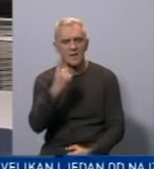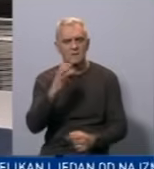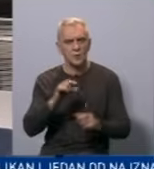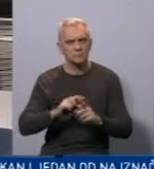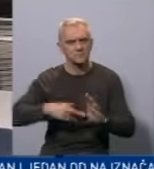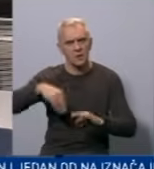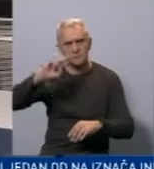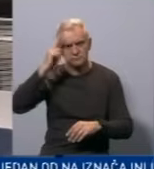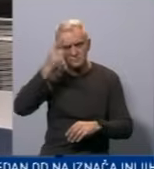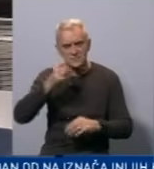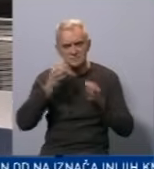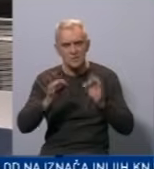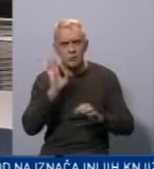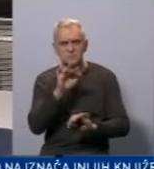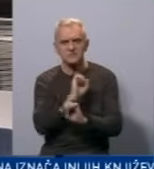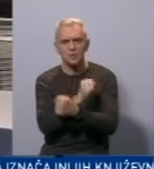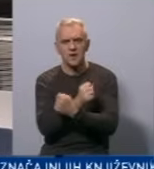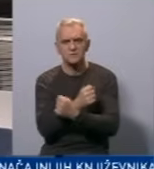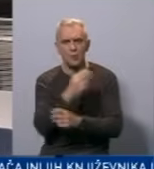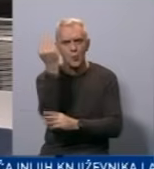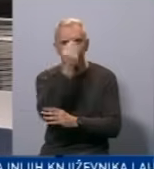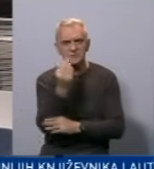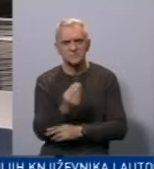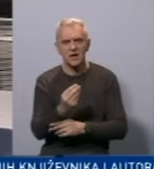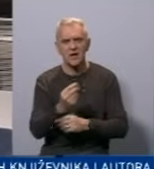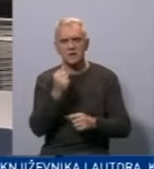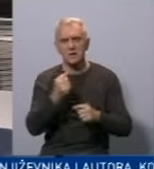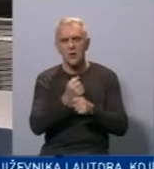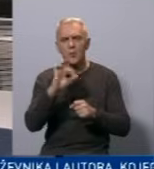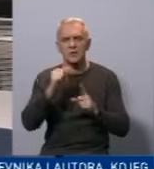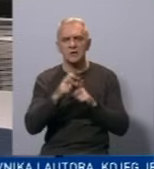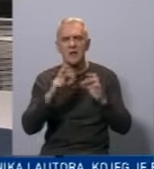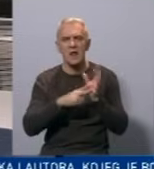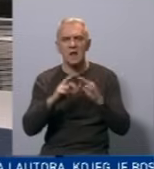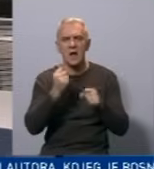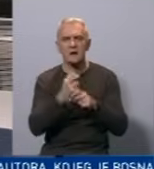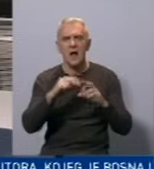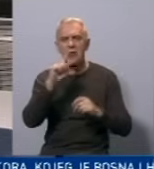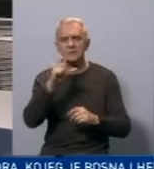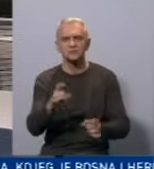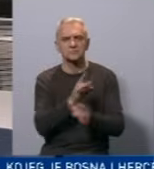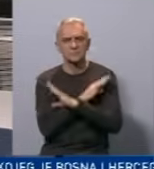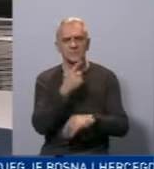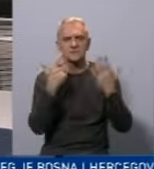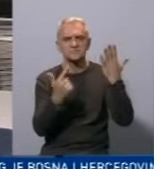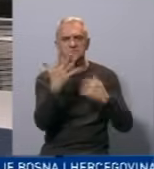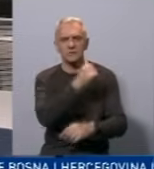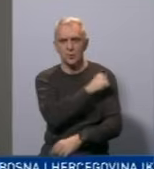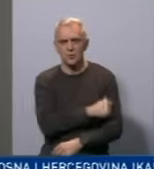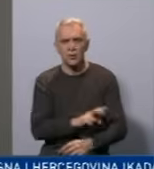Jedna od najznačajnijih savremenih bosansko-hercegovačkih umjetnica Gordana Anđelić-Galić preminula je danas u 75.